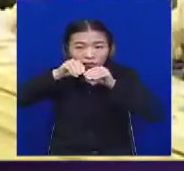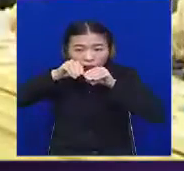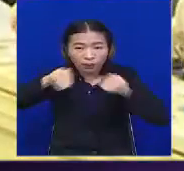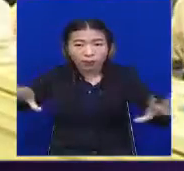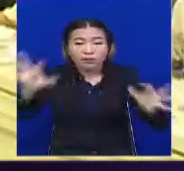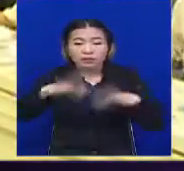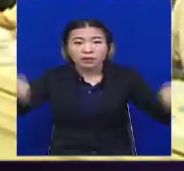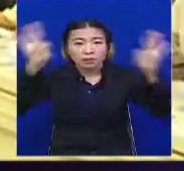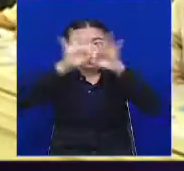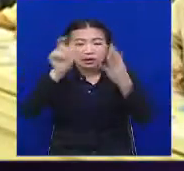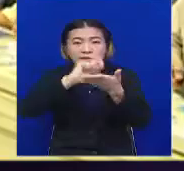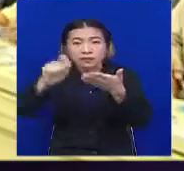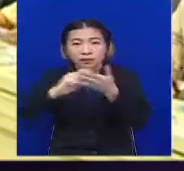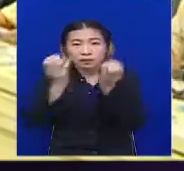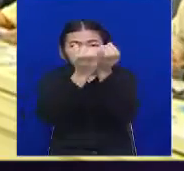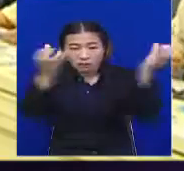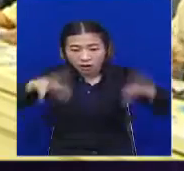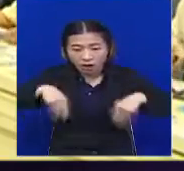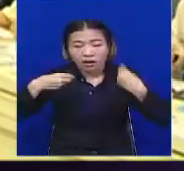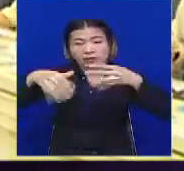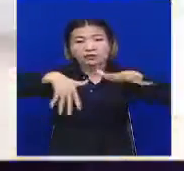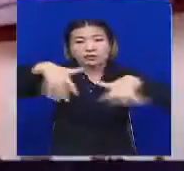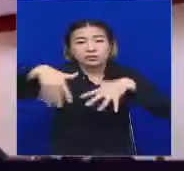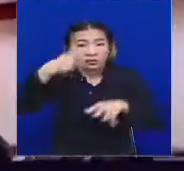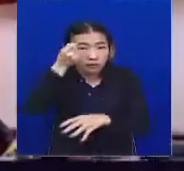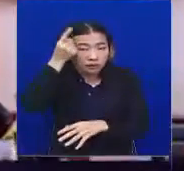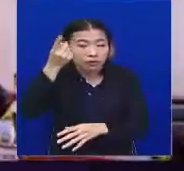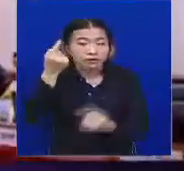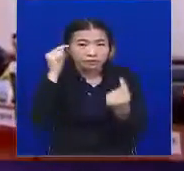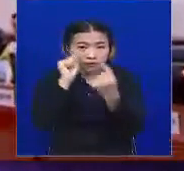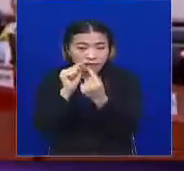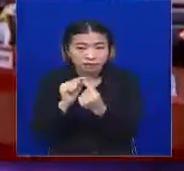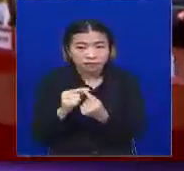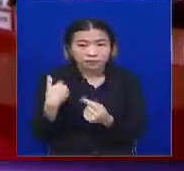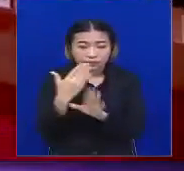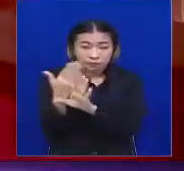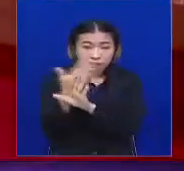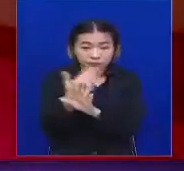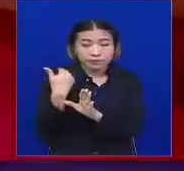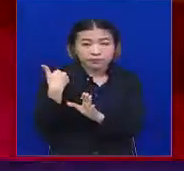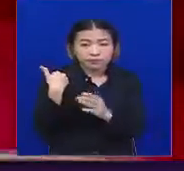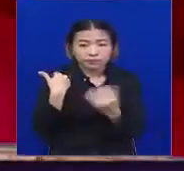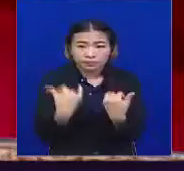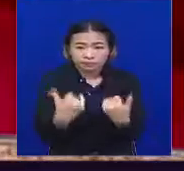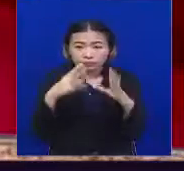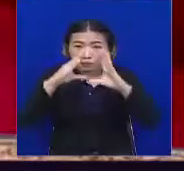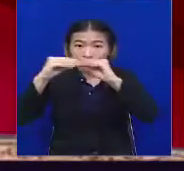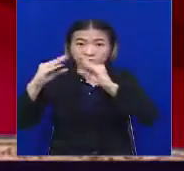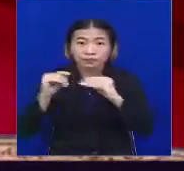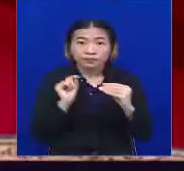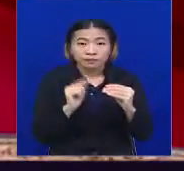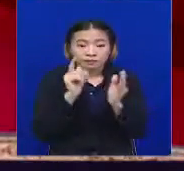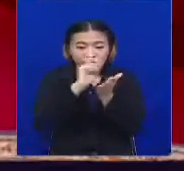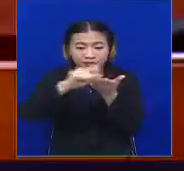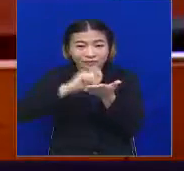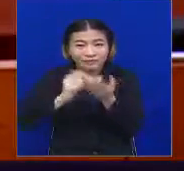ระสำคัญร่างรัฐธรรมนูญให้แก่ประชาชนในขณะที่ความคืบหน้าล่าสุดที่ประชุมคณะกรรมการร่างรัฐธรรม